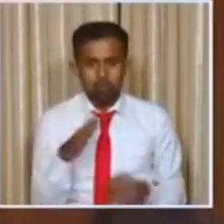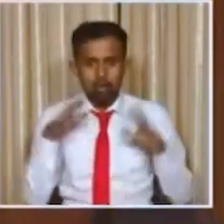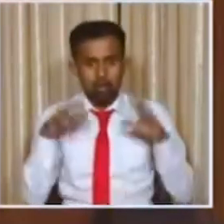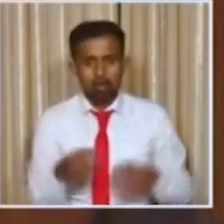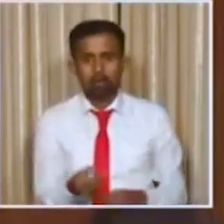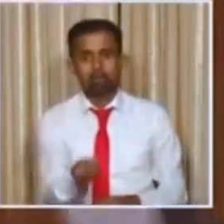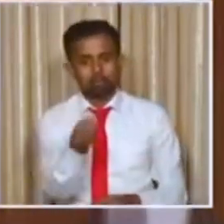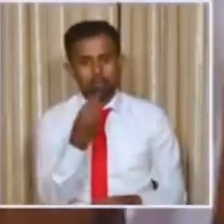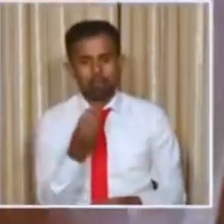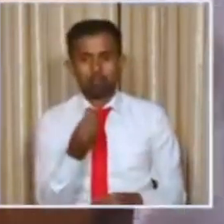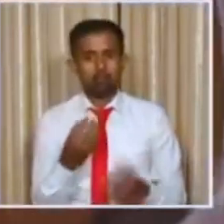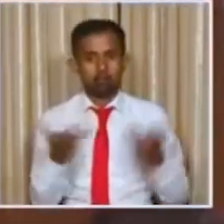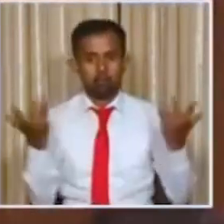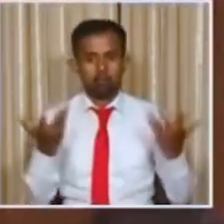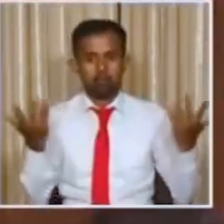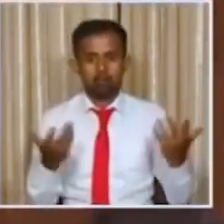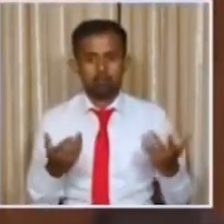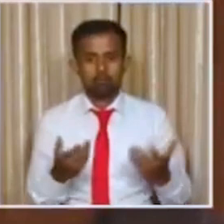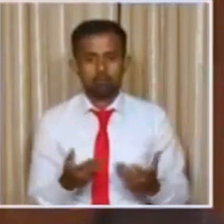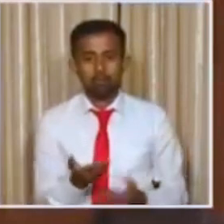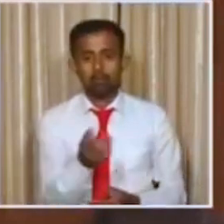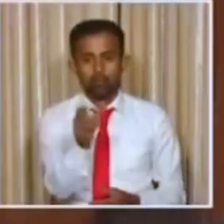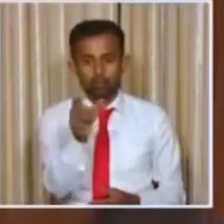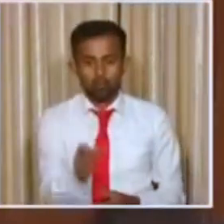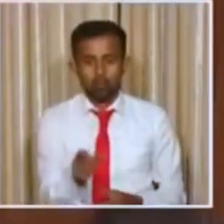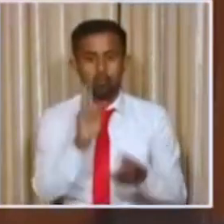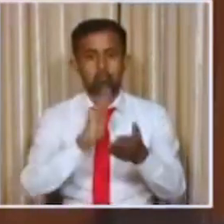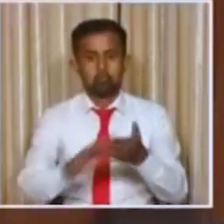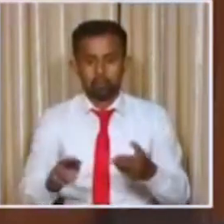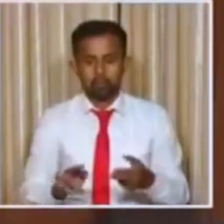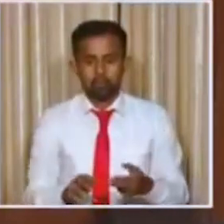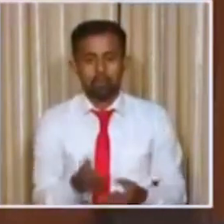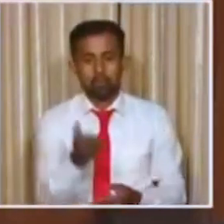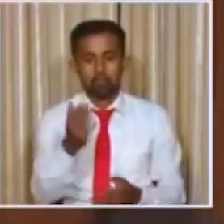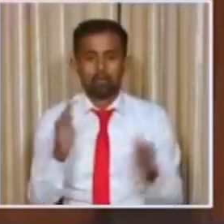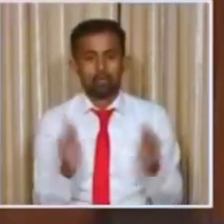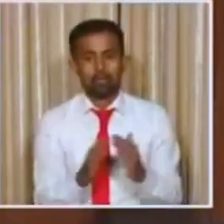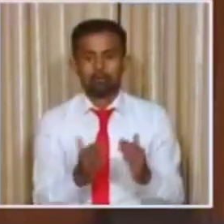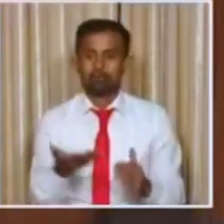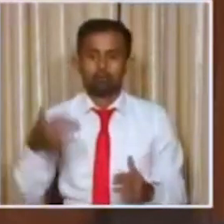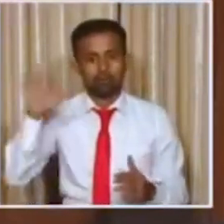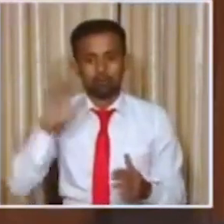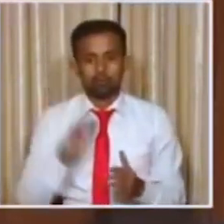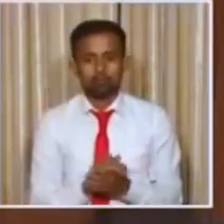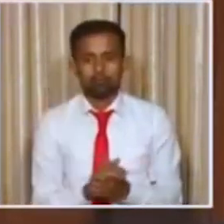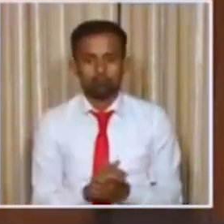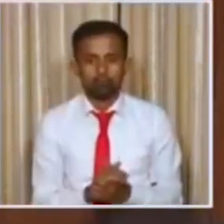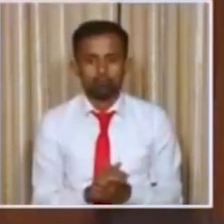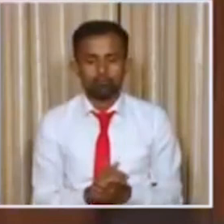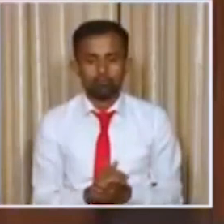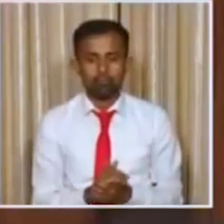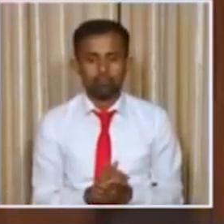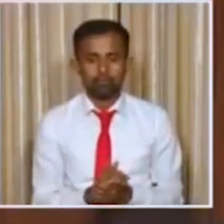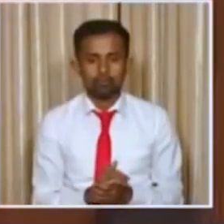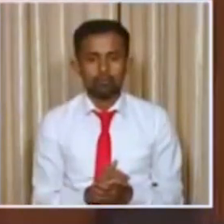விரைவாக நிராகரிக்கப்படுவீர்கள். நீங்களும் வீடு செல்ல வேண்டிய காலம் வரும். நீங்கள் வீடு செல்லும் காலம் வந்த அப்புறம் இன்னொரு ஜனாதிபதி வருவார். இந்த